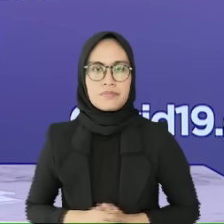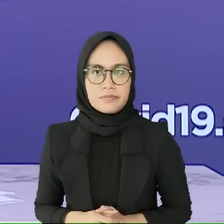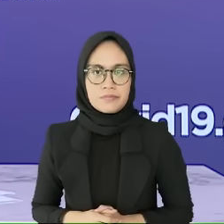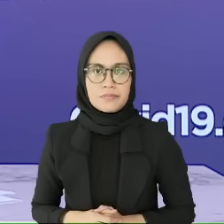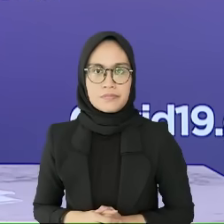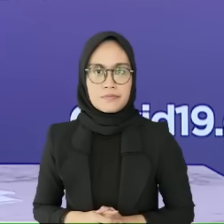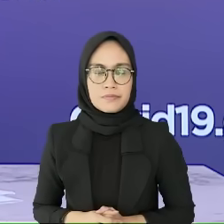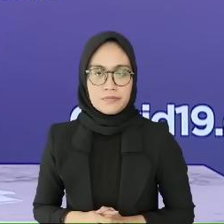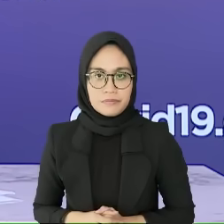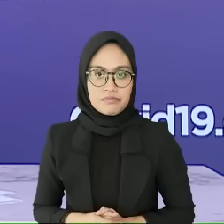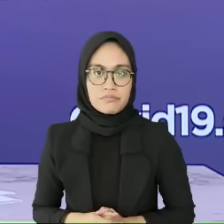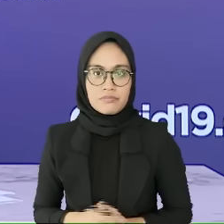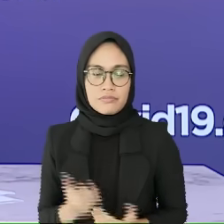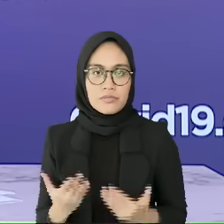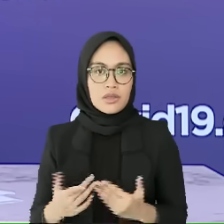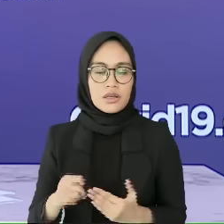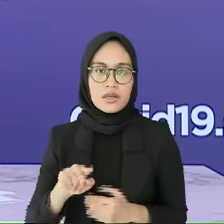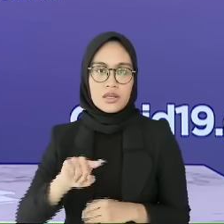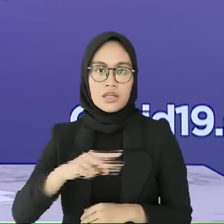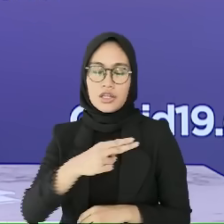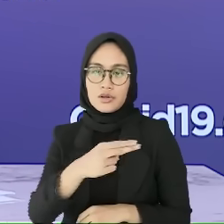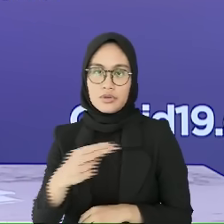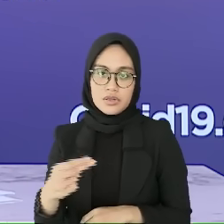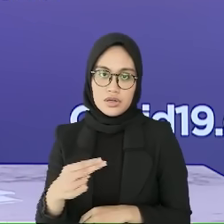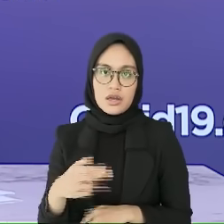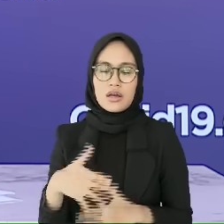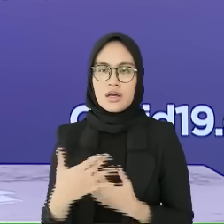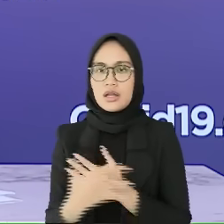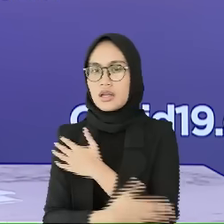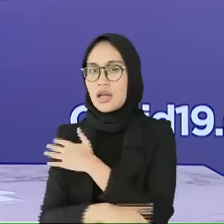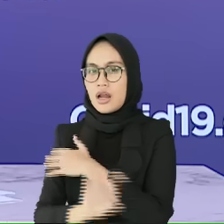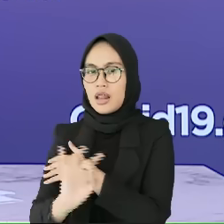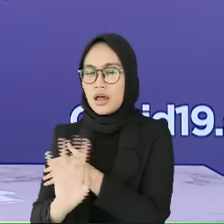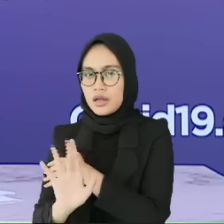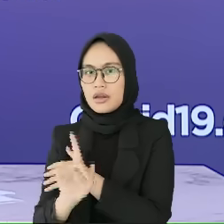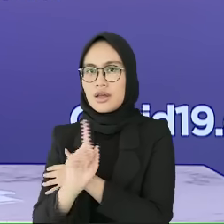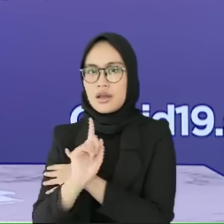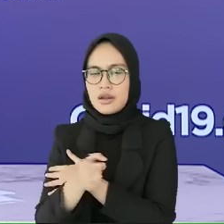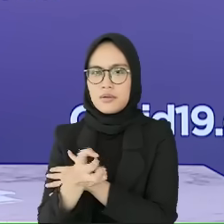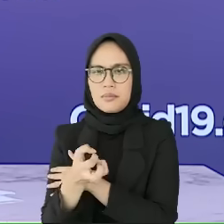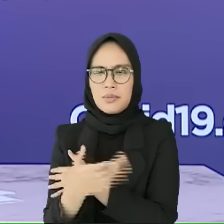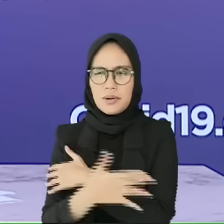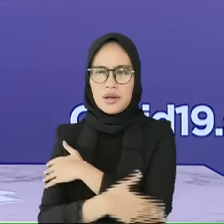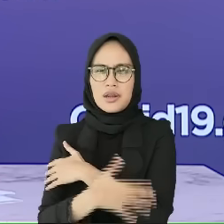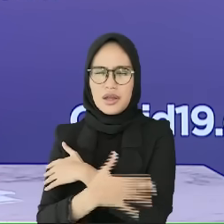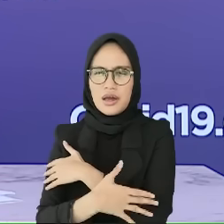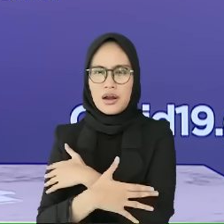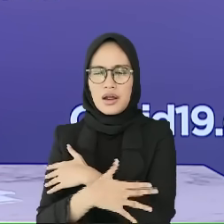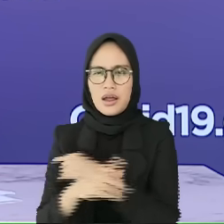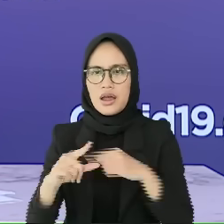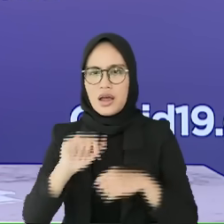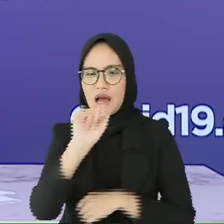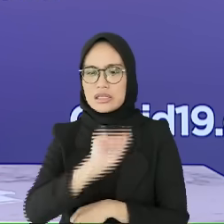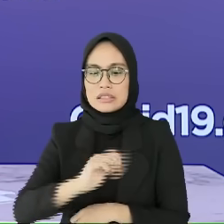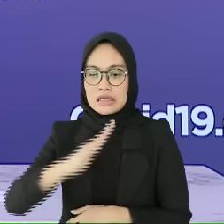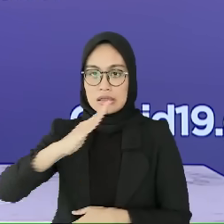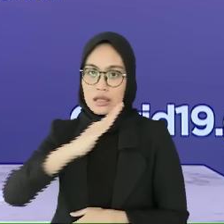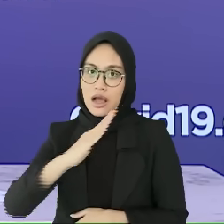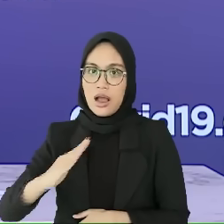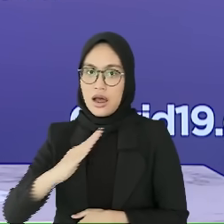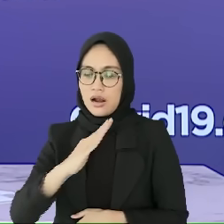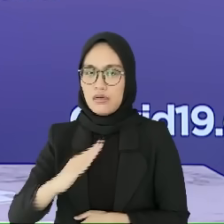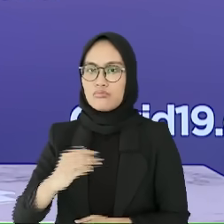Seperti yang kita tahu bahwa sejak Indonesia bersama negara lain di Asia Selatan dan Asia Tenggara berjuang melawan serangan varian